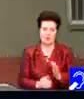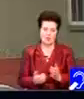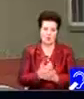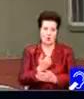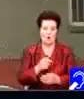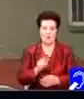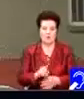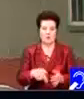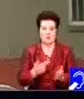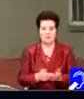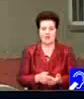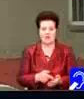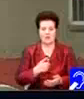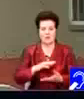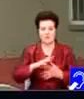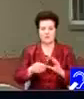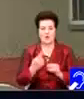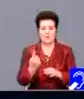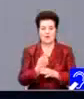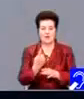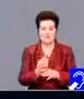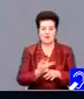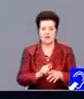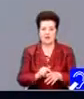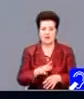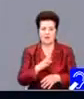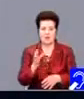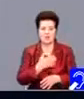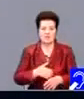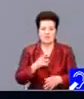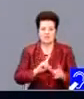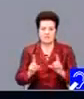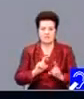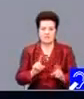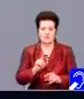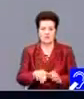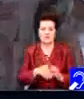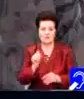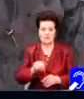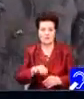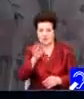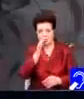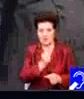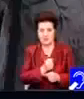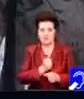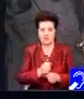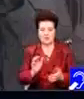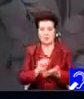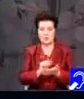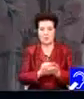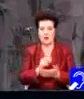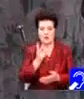capitala noastră. Primele rezultate preliminare ale alegerilor de astăzi, Consiliul Electoral de Circumscripție Chișinău le va face publice la